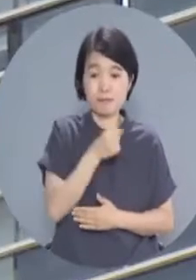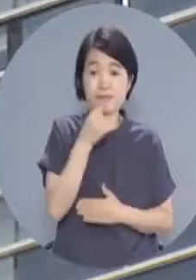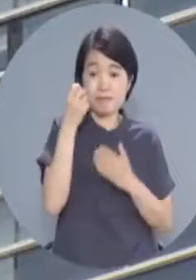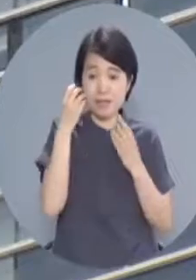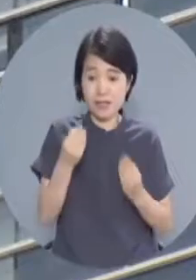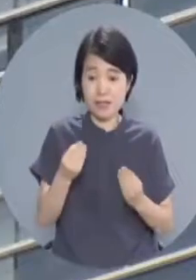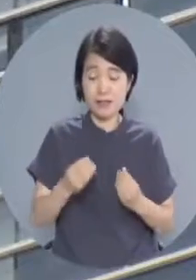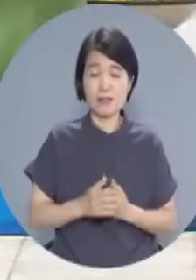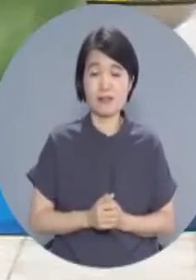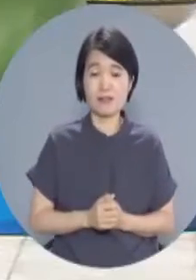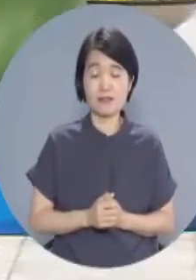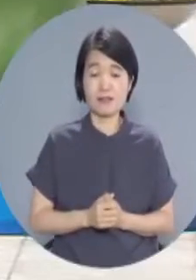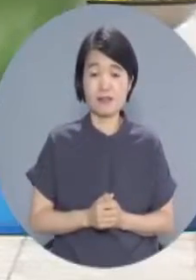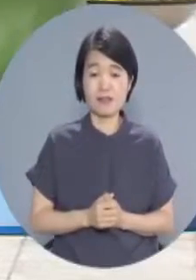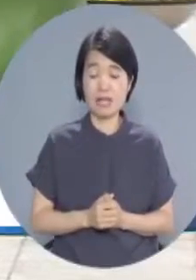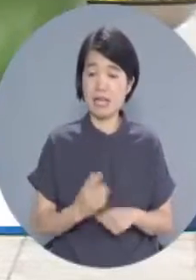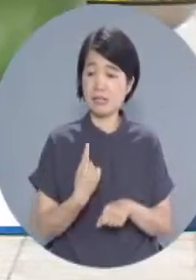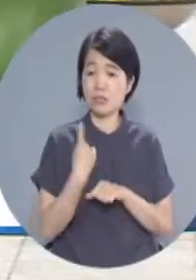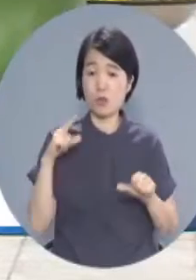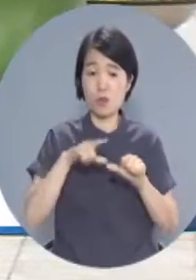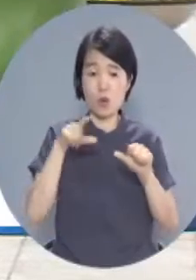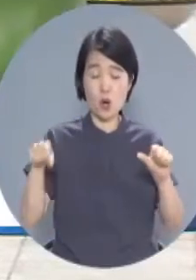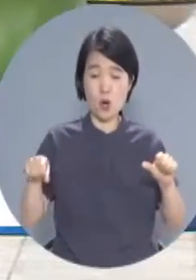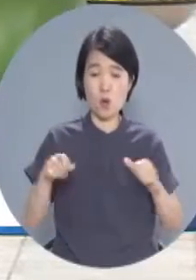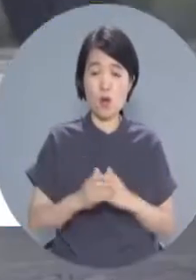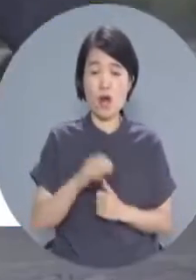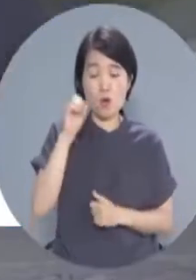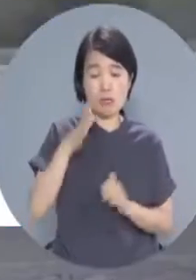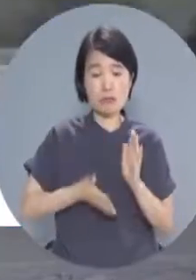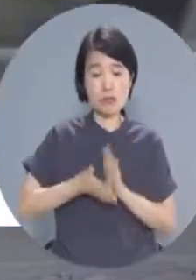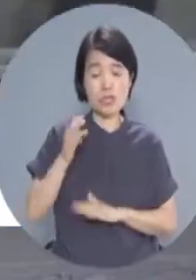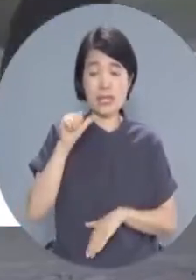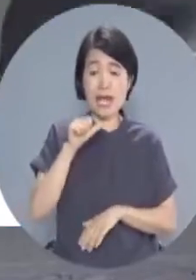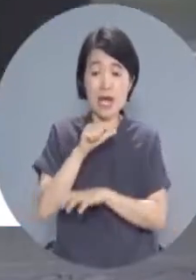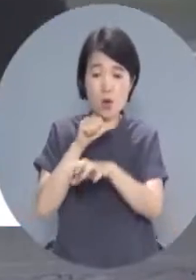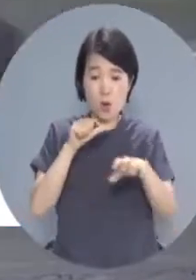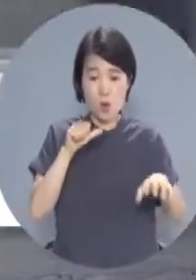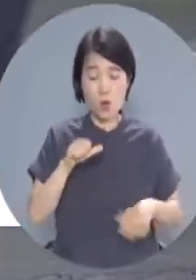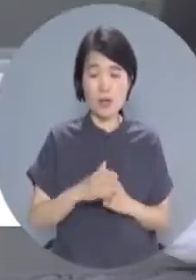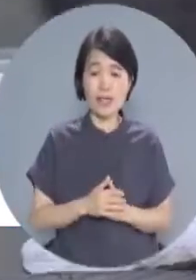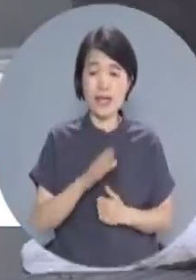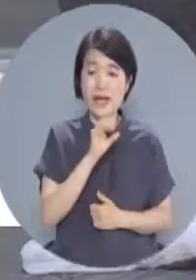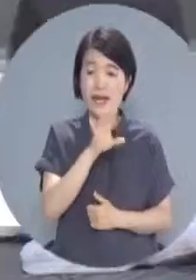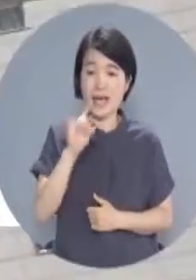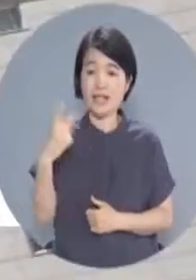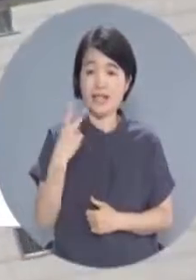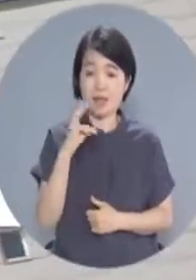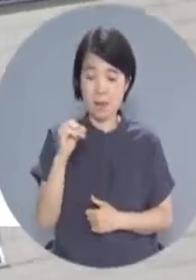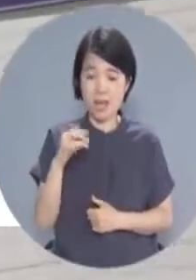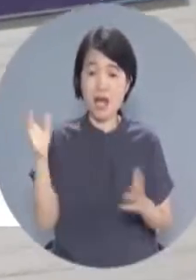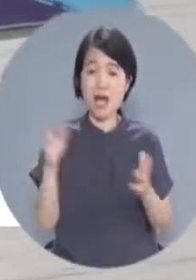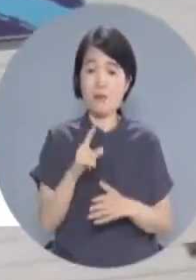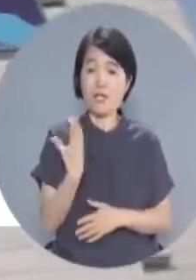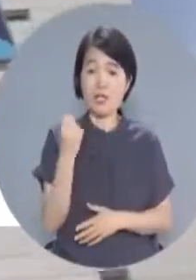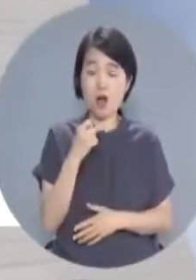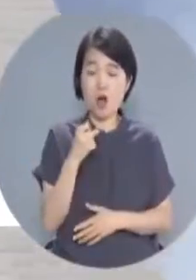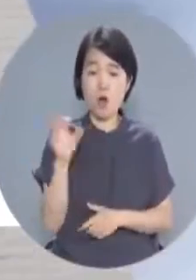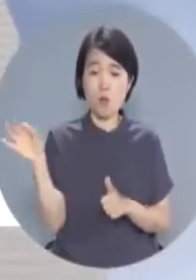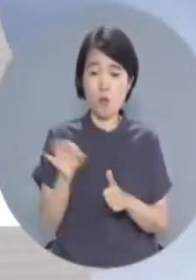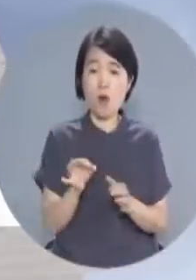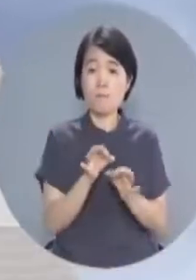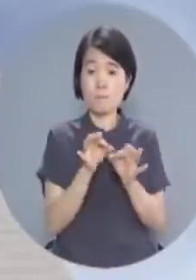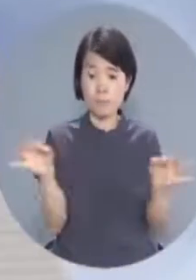확보했습니다. 해가 바뀌고 지난 5월에는 광주시가 5개 자치구에 각각 2천만 원씩 총 1억 원의